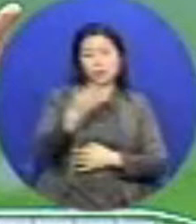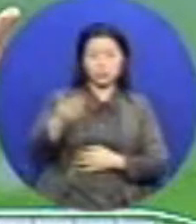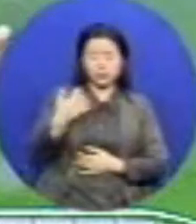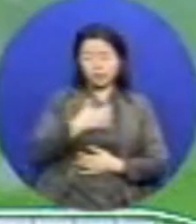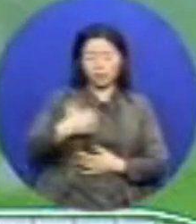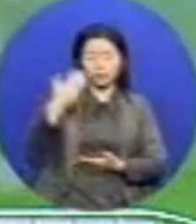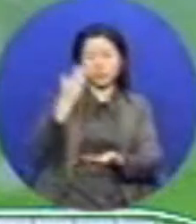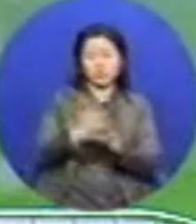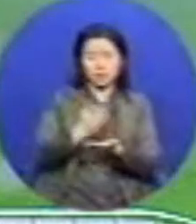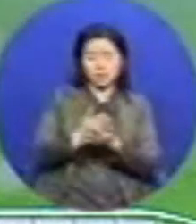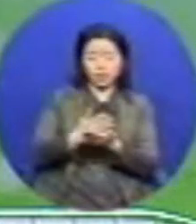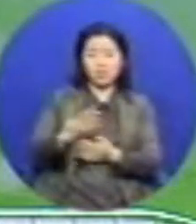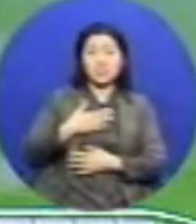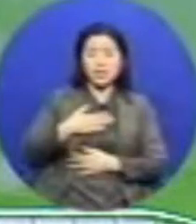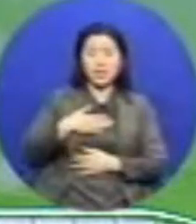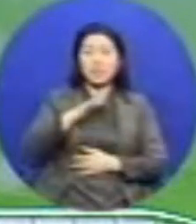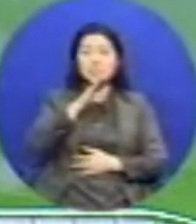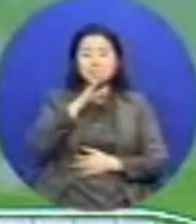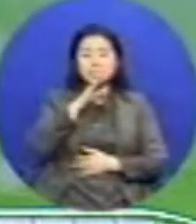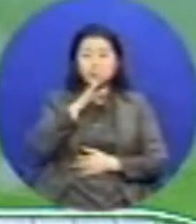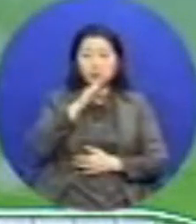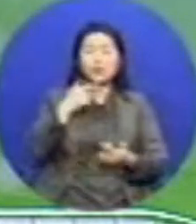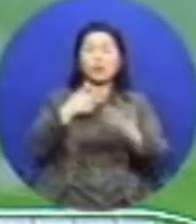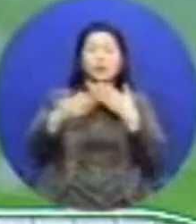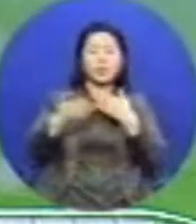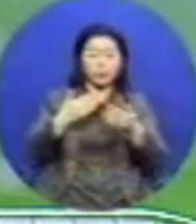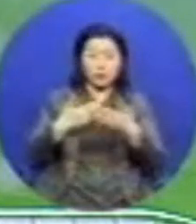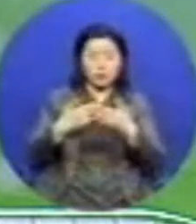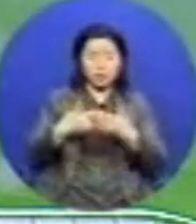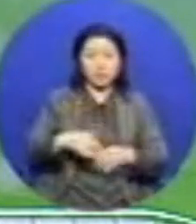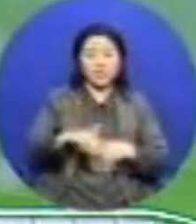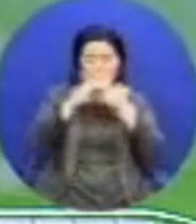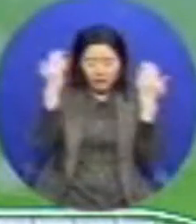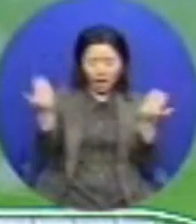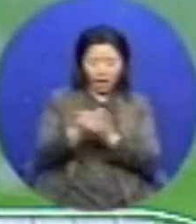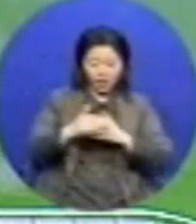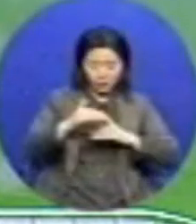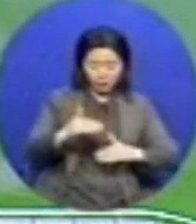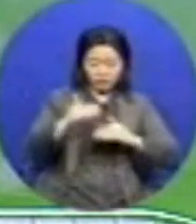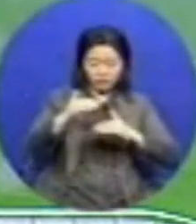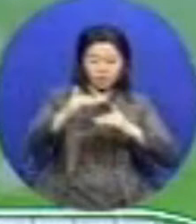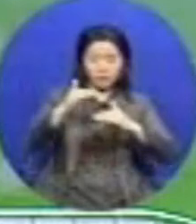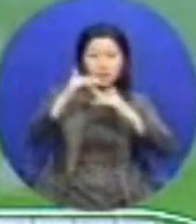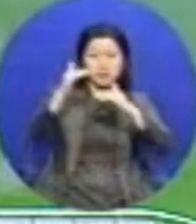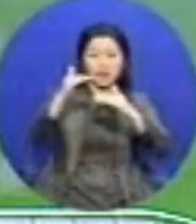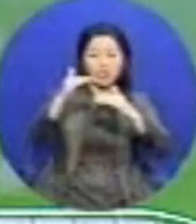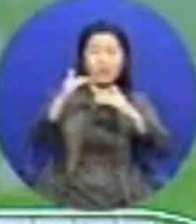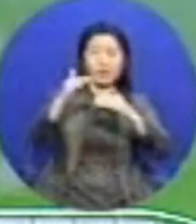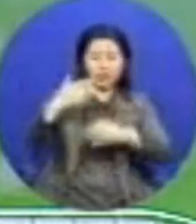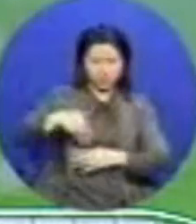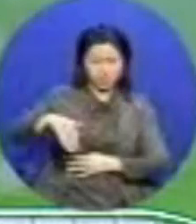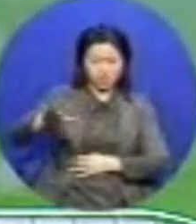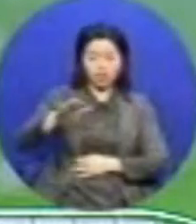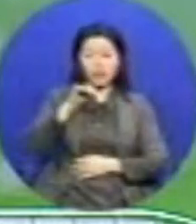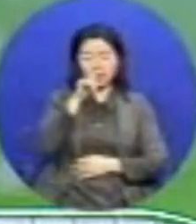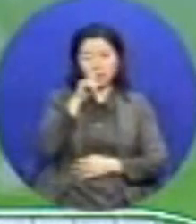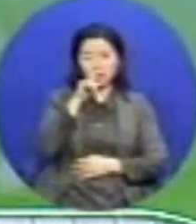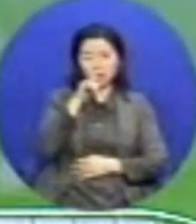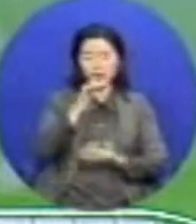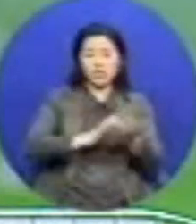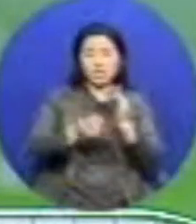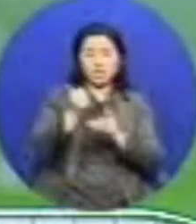제가 실제로 겪어 보니까 다 그 단계를 거쳐 가더라구요 예수님을 바라보는 눈이 열리는